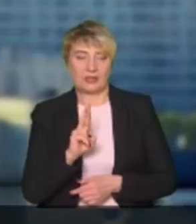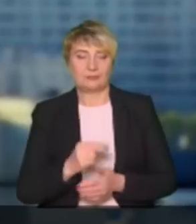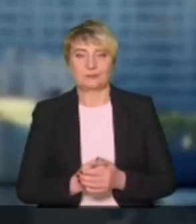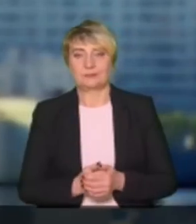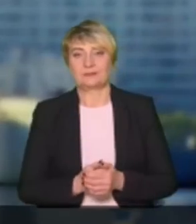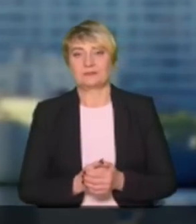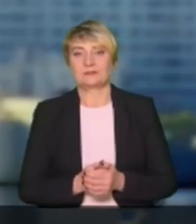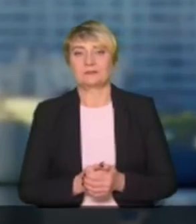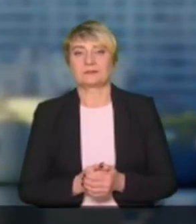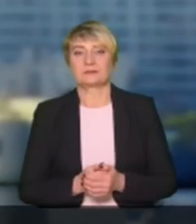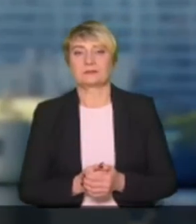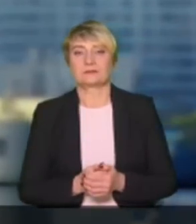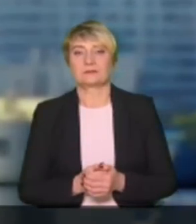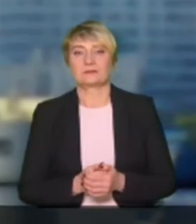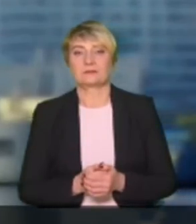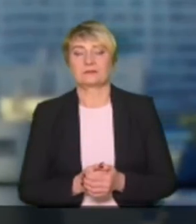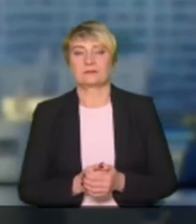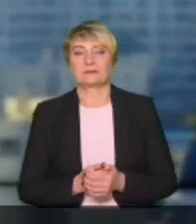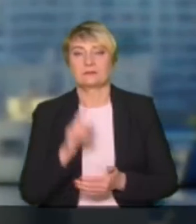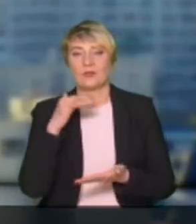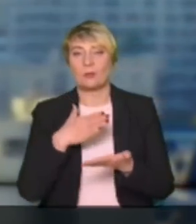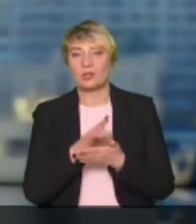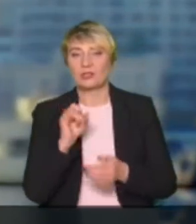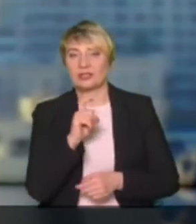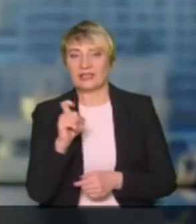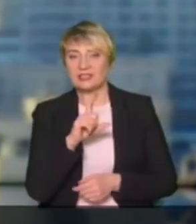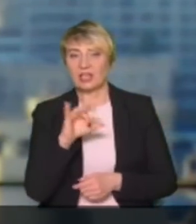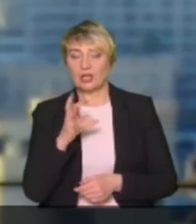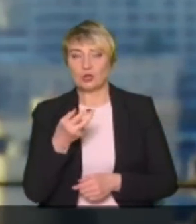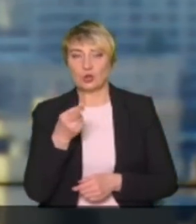Политолог з Естонії був з нами на зв'язку.